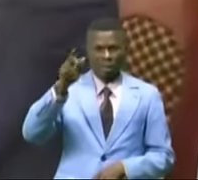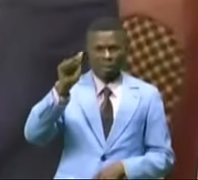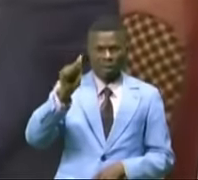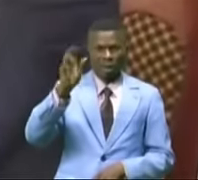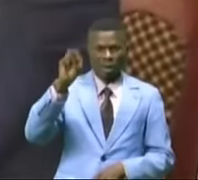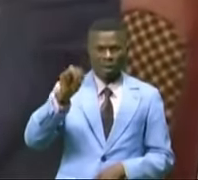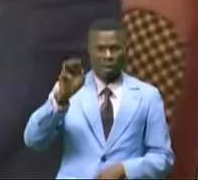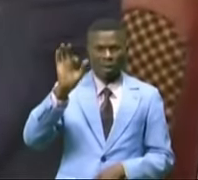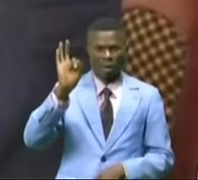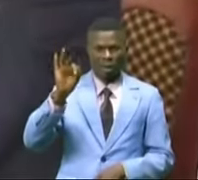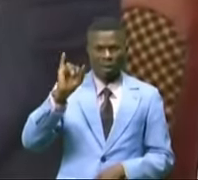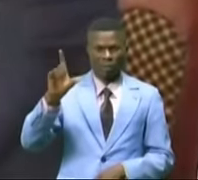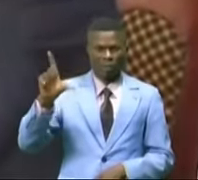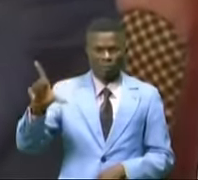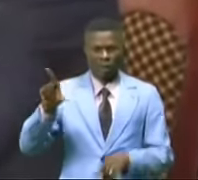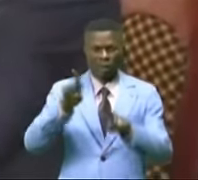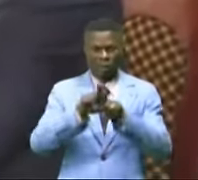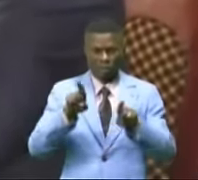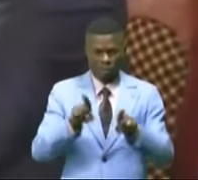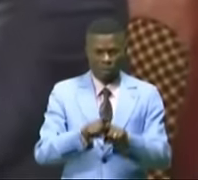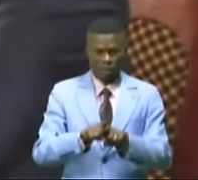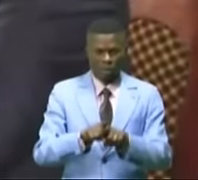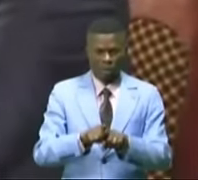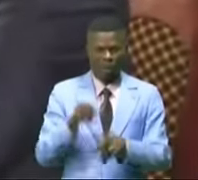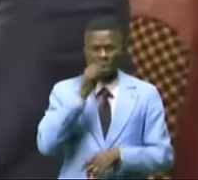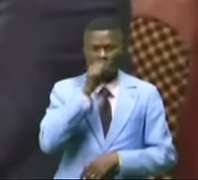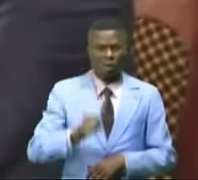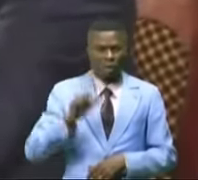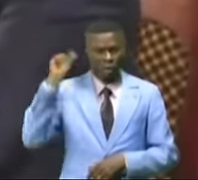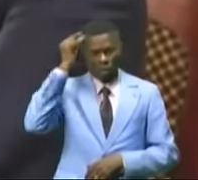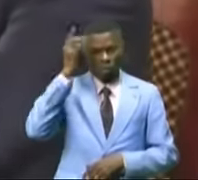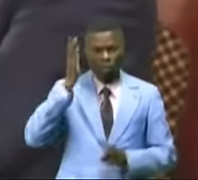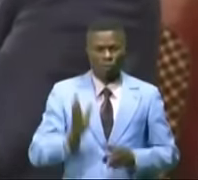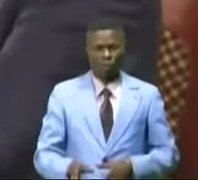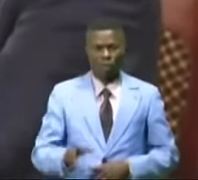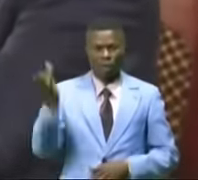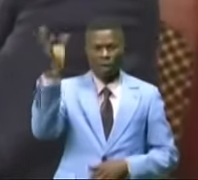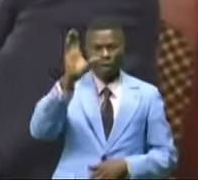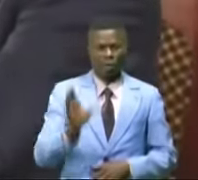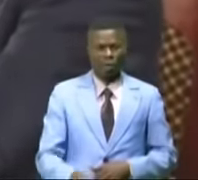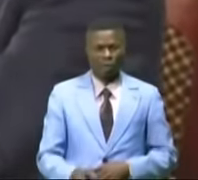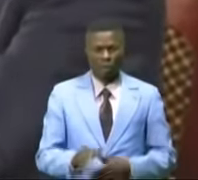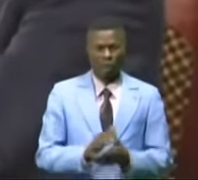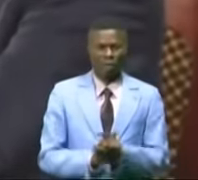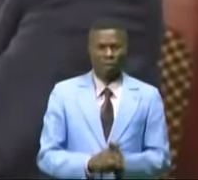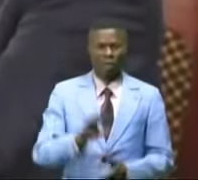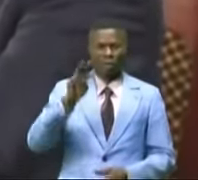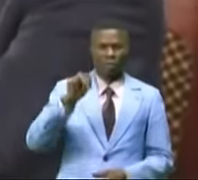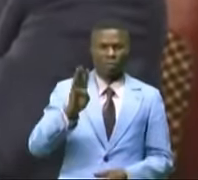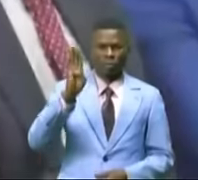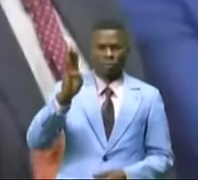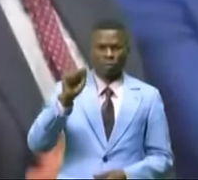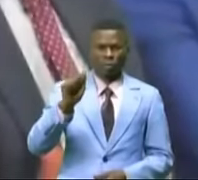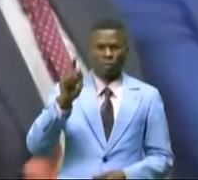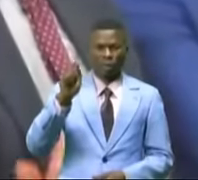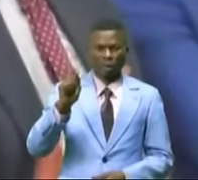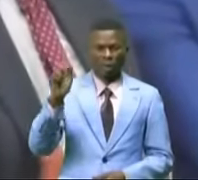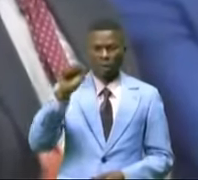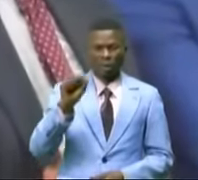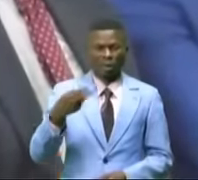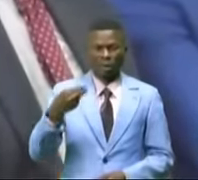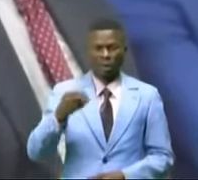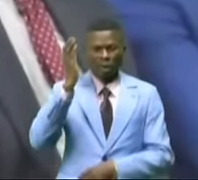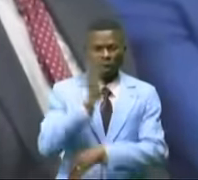Mantouba. Il en est de même de l'ancien gouverneur du Congo central, Floribert Mbatimbacha, et du